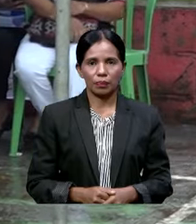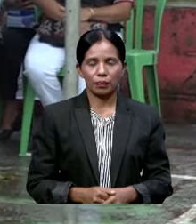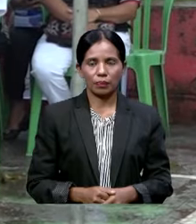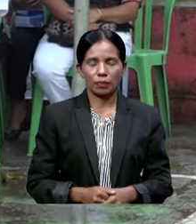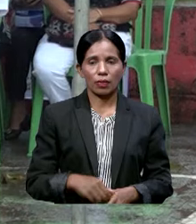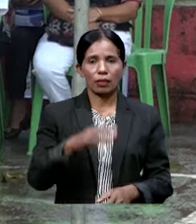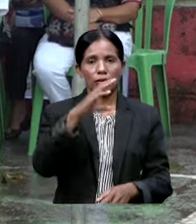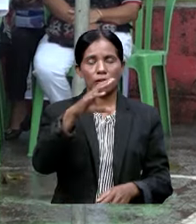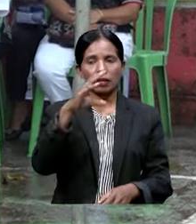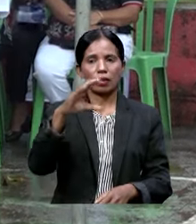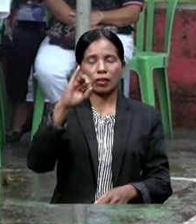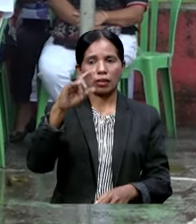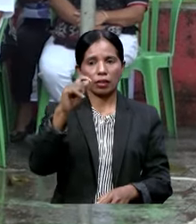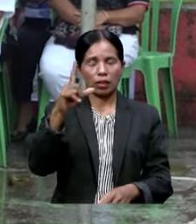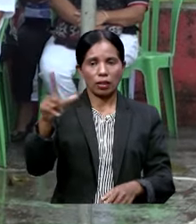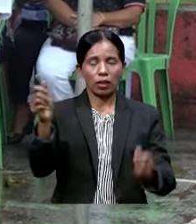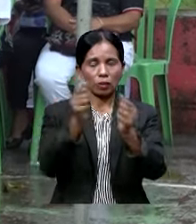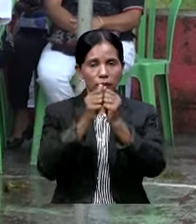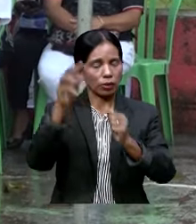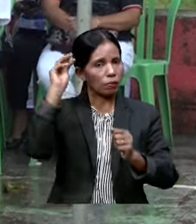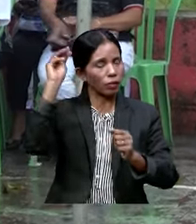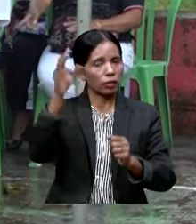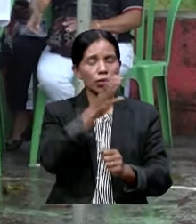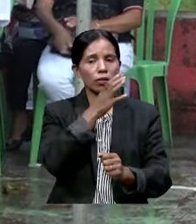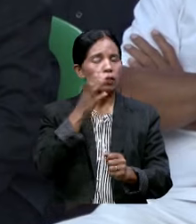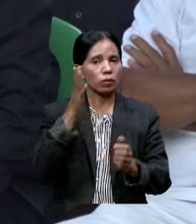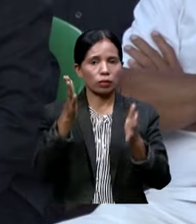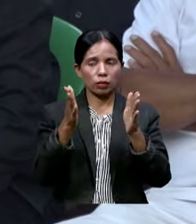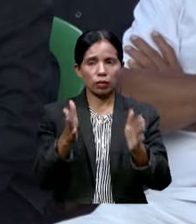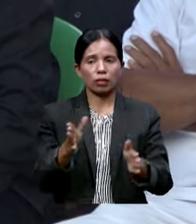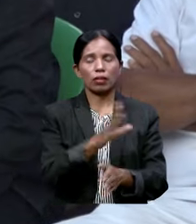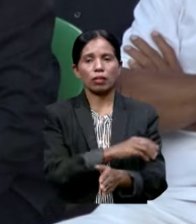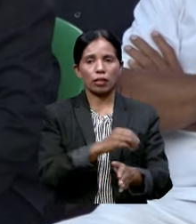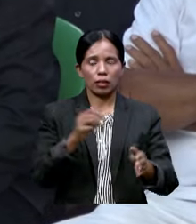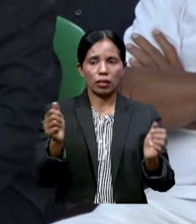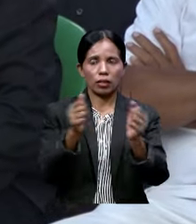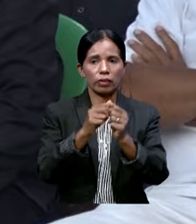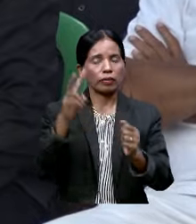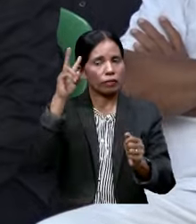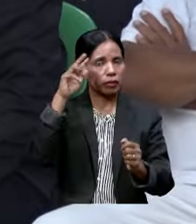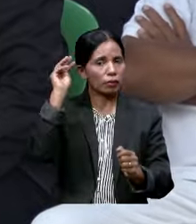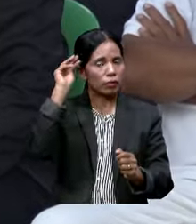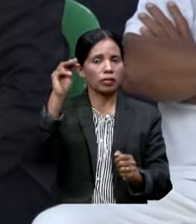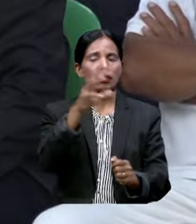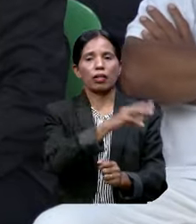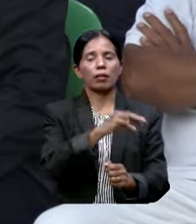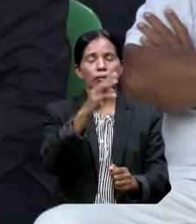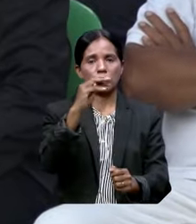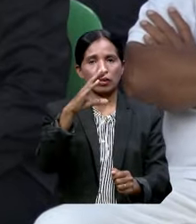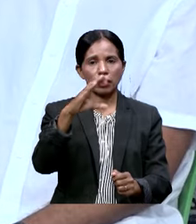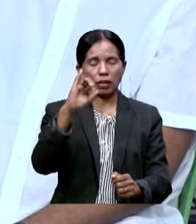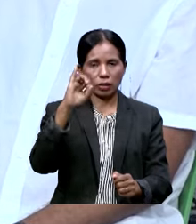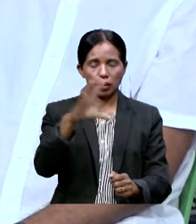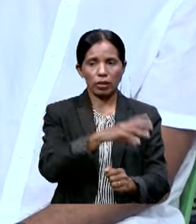Kamara Komersu Industri Timor Leste hamutu ko Ministro Agricultura, Pecuaria, Pesca non Floresta, Vice Ministro Komersu no Industria, no Kamar